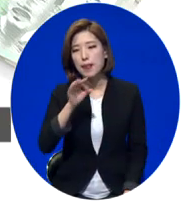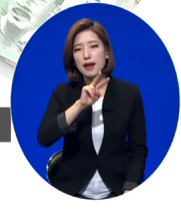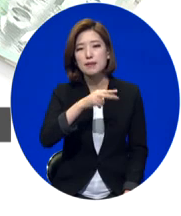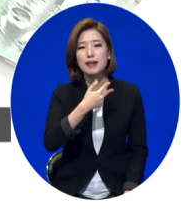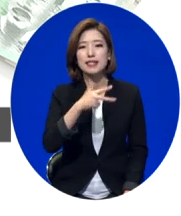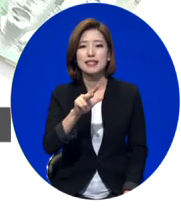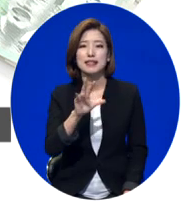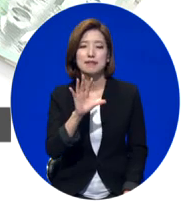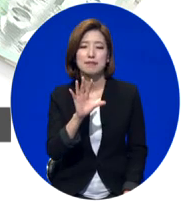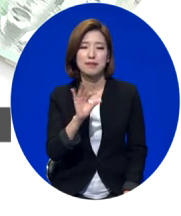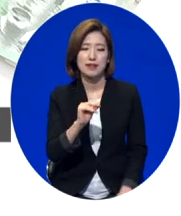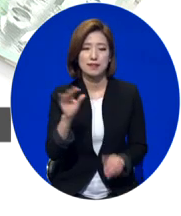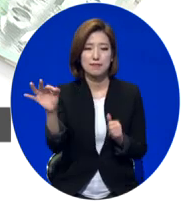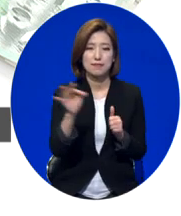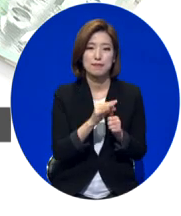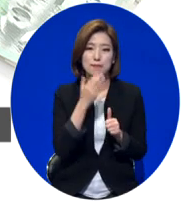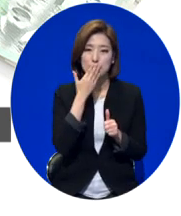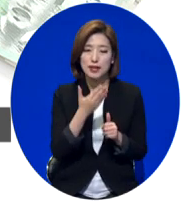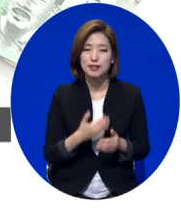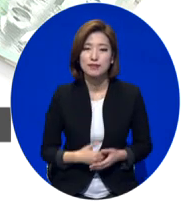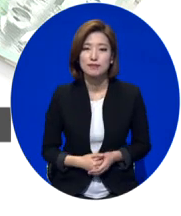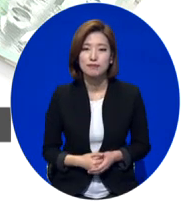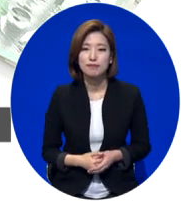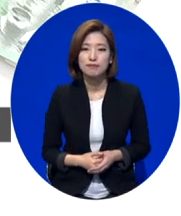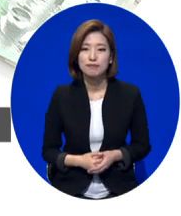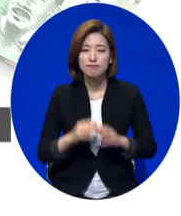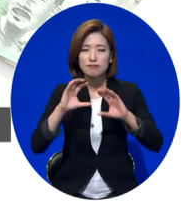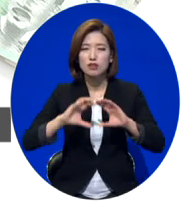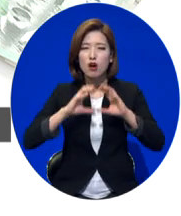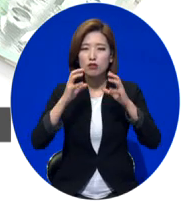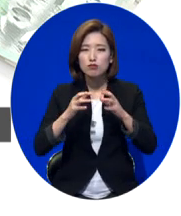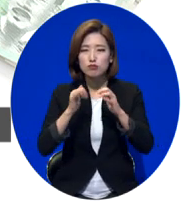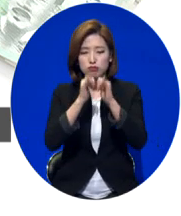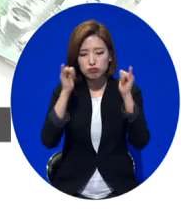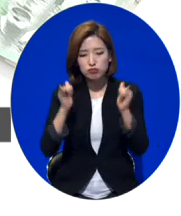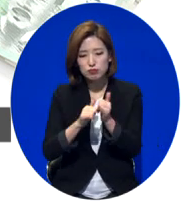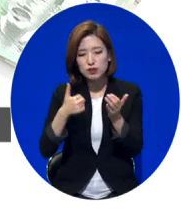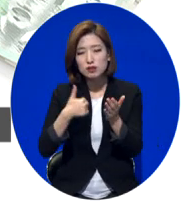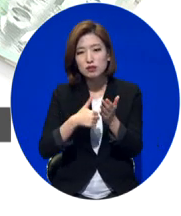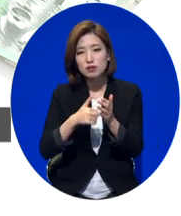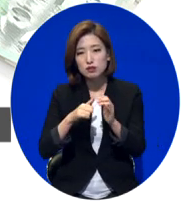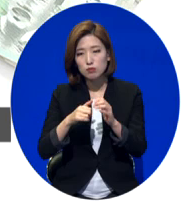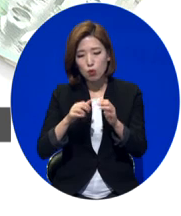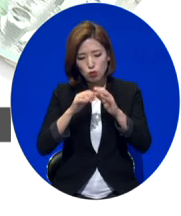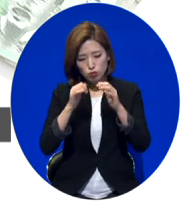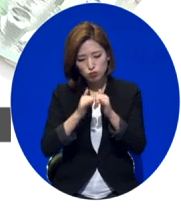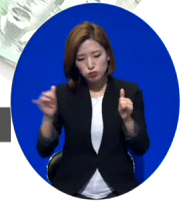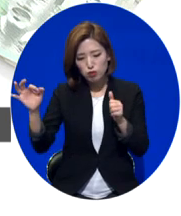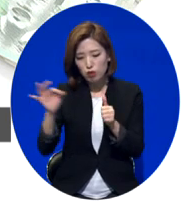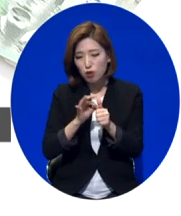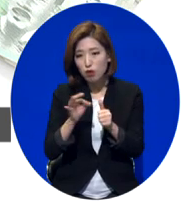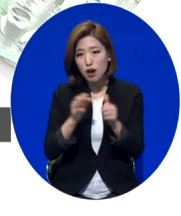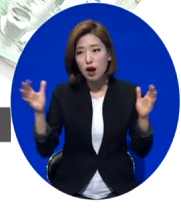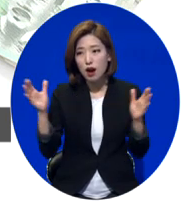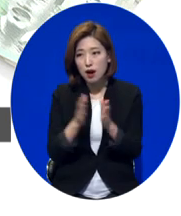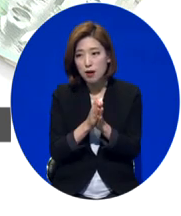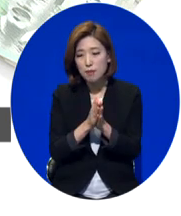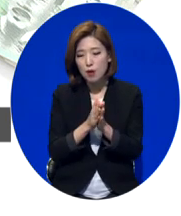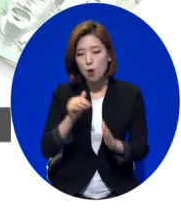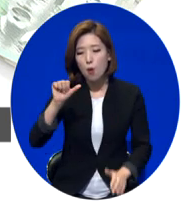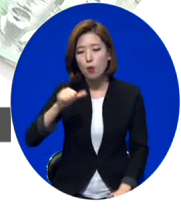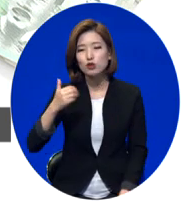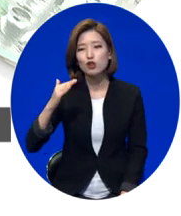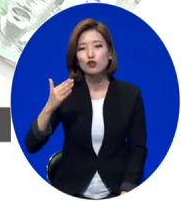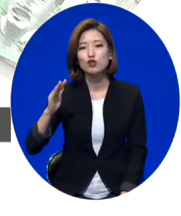받고 전체 국민 연금 수급자 월평균 급여 얼굴을 계산하면 398,000원 에서 5970 원이